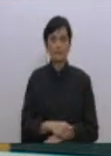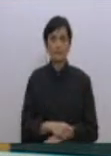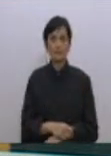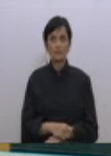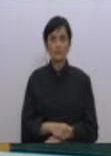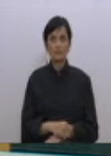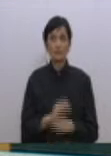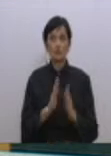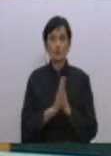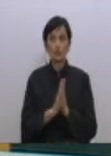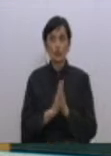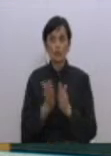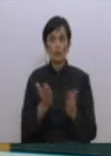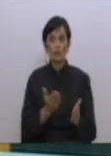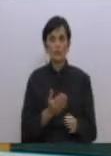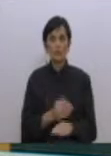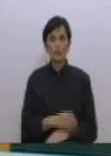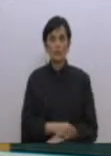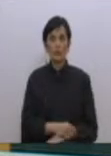თხოვთ ბატონ.